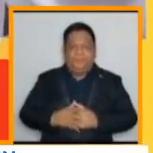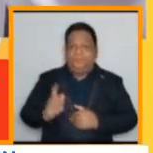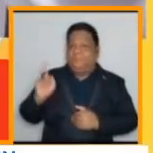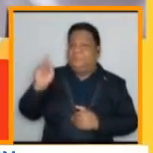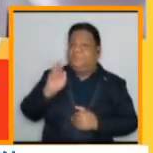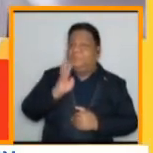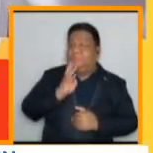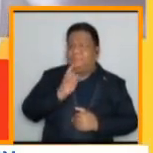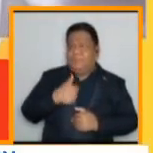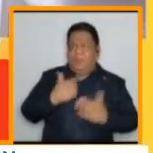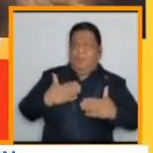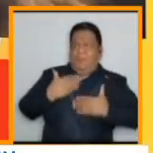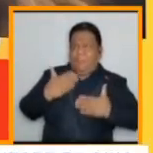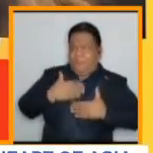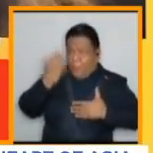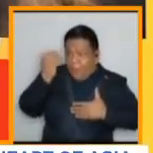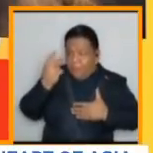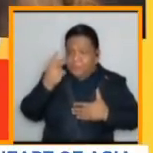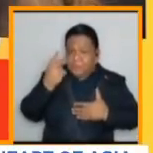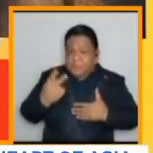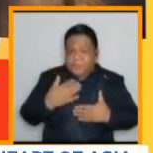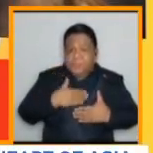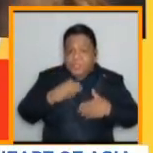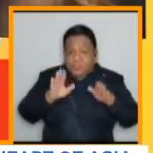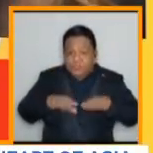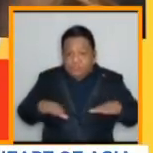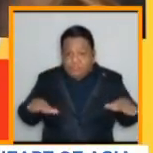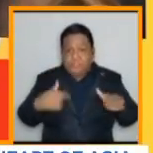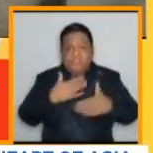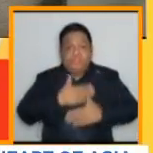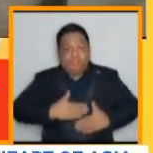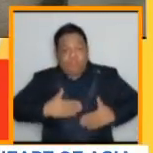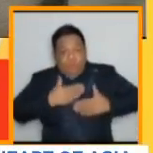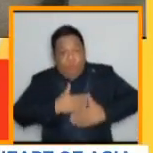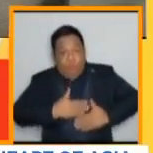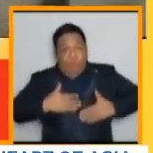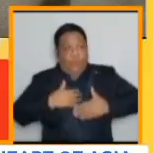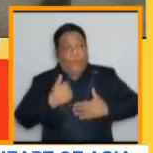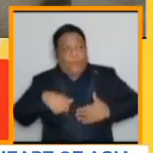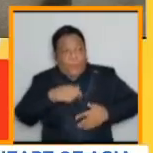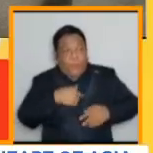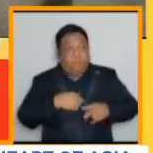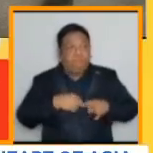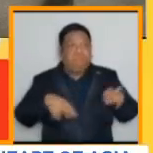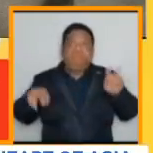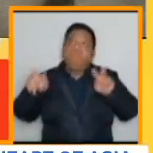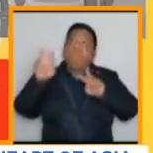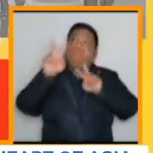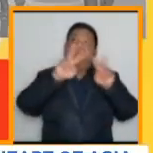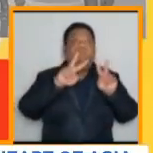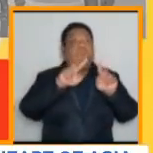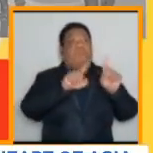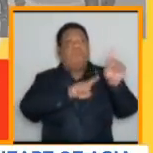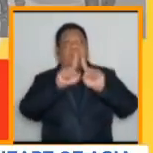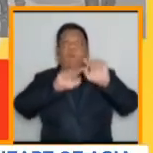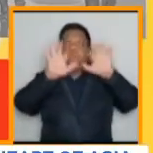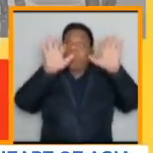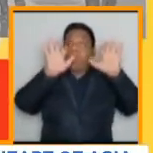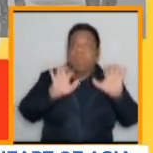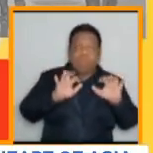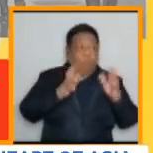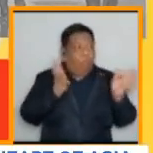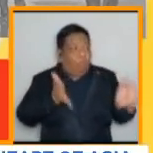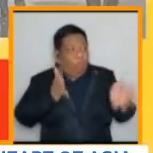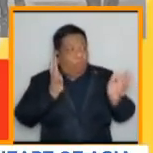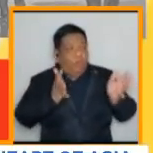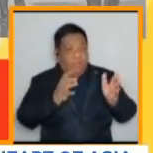super nag-enjoy. Tapos kami ng asawa ko, nagmumuni-muni kami na tumitig kami sa mga stars, nakakapag-usap kami. Kahit nasabihin mong nasa bahay kayo, iba pa